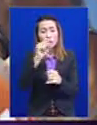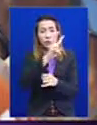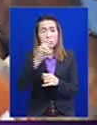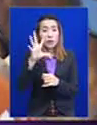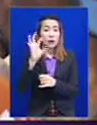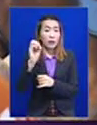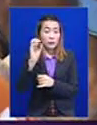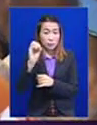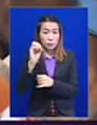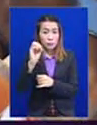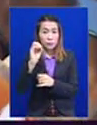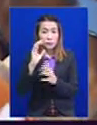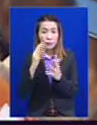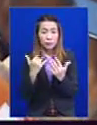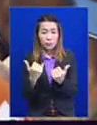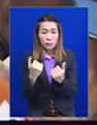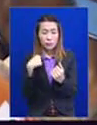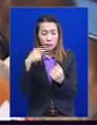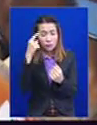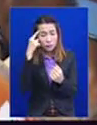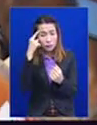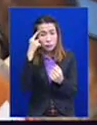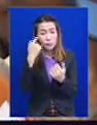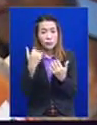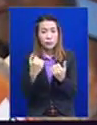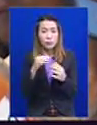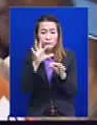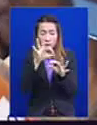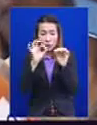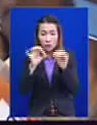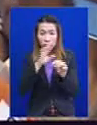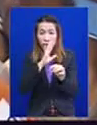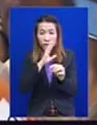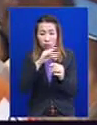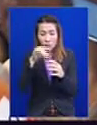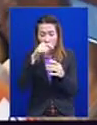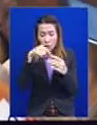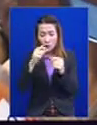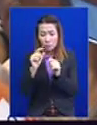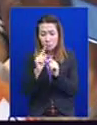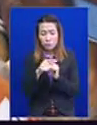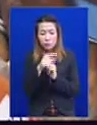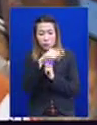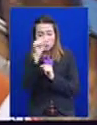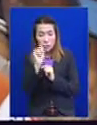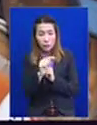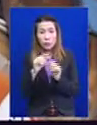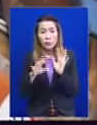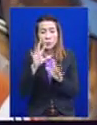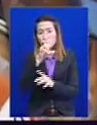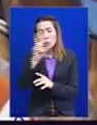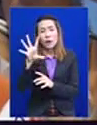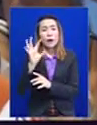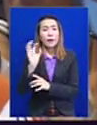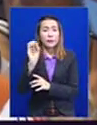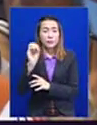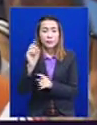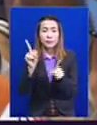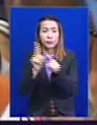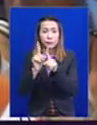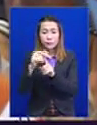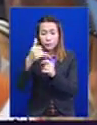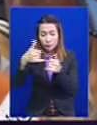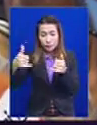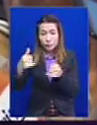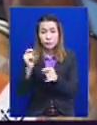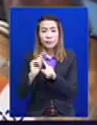ราะมันต้องครึ่งหนึ่งอ่ะเพราะนั้นเวลาจะยกเว้นเนี่ยมันก็ต้องมี250คนเนี่ยมา